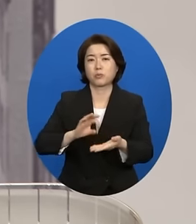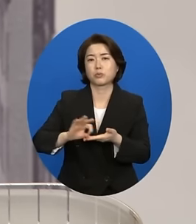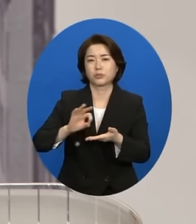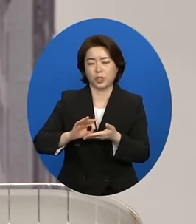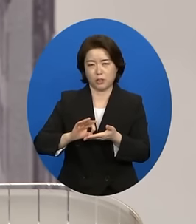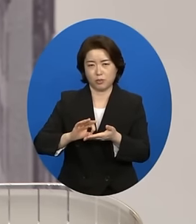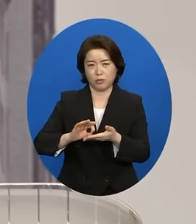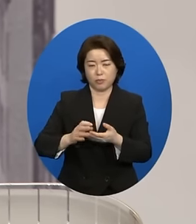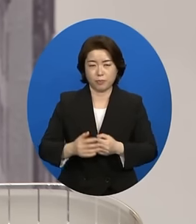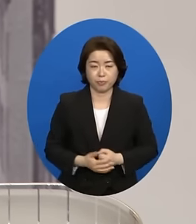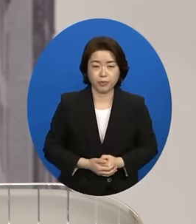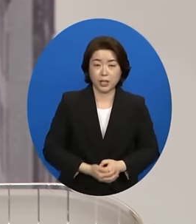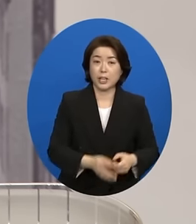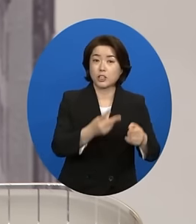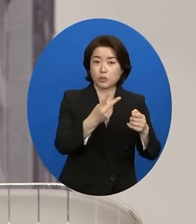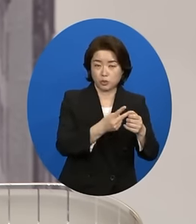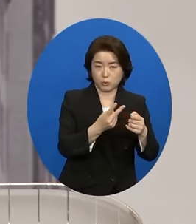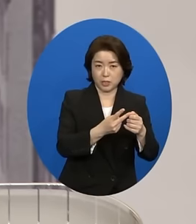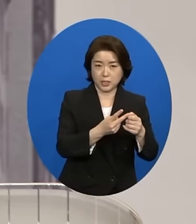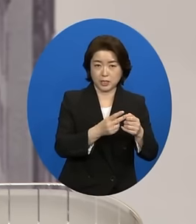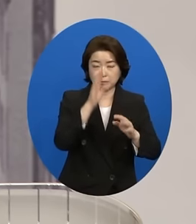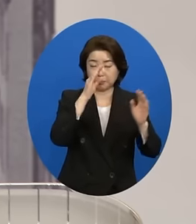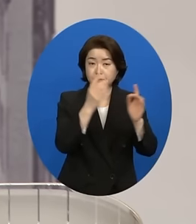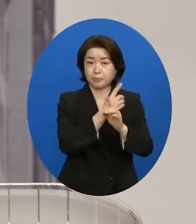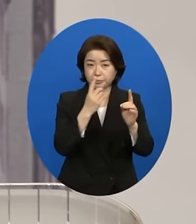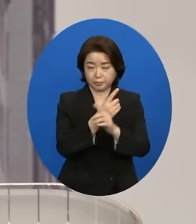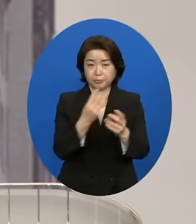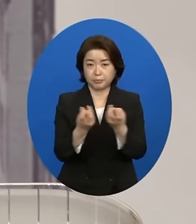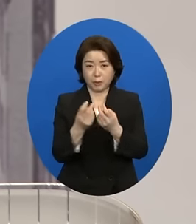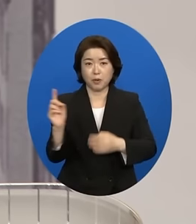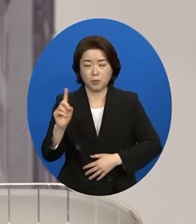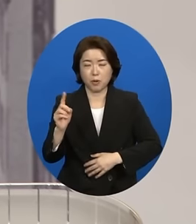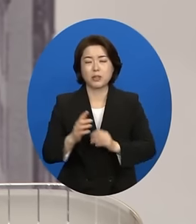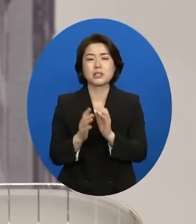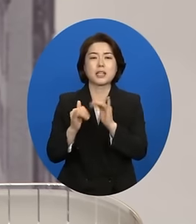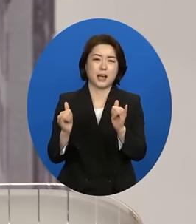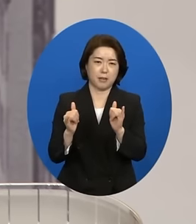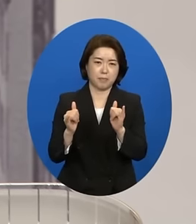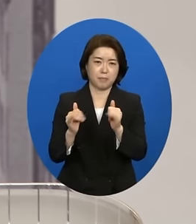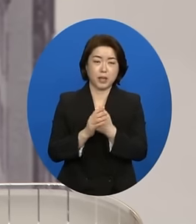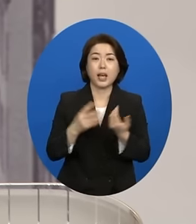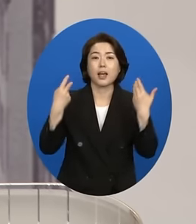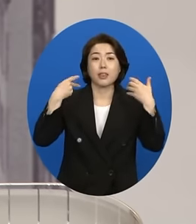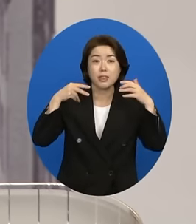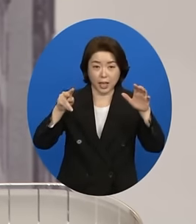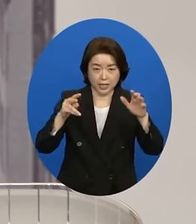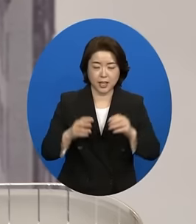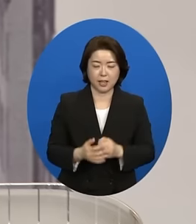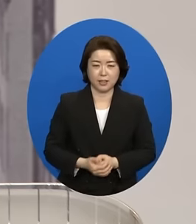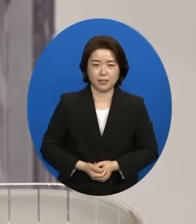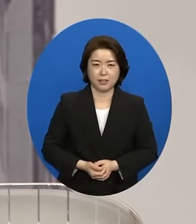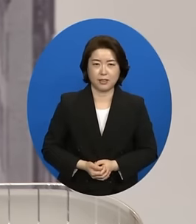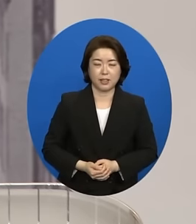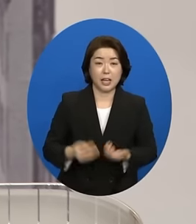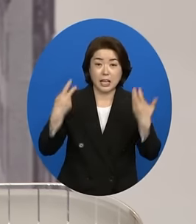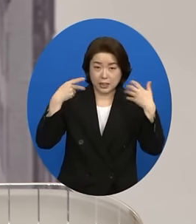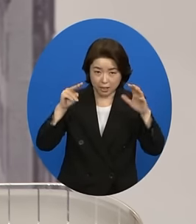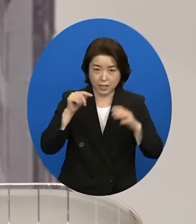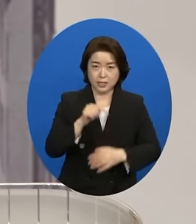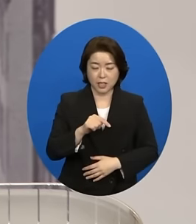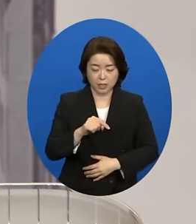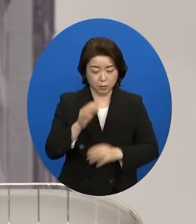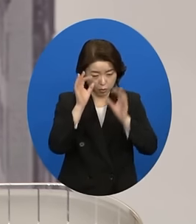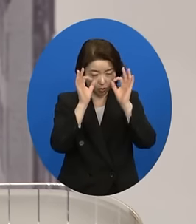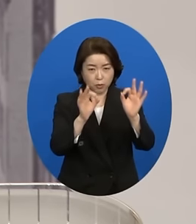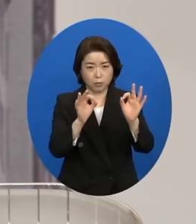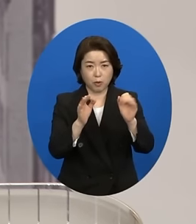치유를 위한 도구가 있는데 바로 사람이에요. 다니엘이었습니다. 다니엘. 이 다니엘이 다니엘을 보게